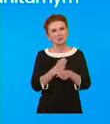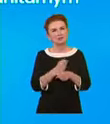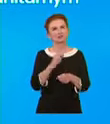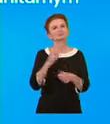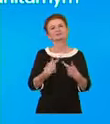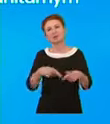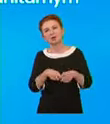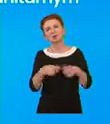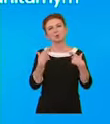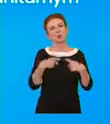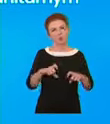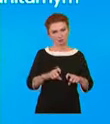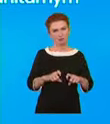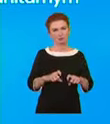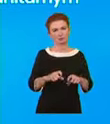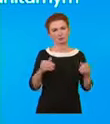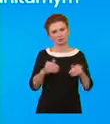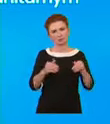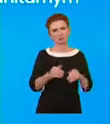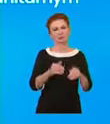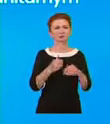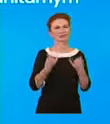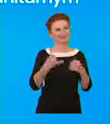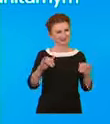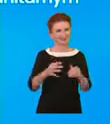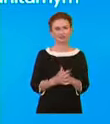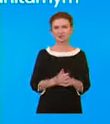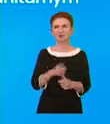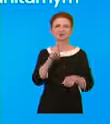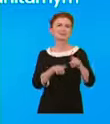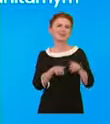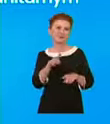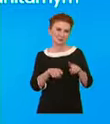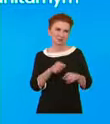ten wyjątek. Na wsi jest zresztą w naturalny sposób